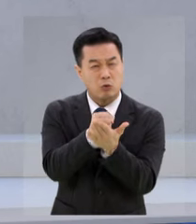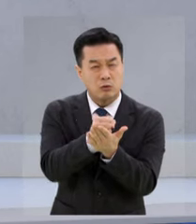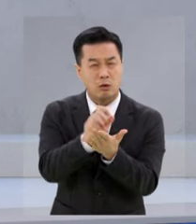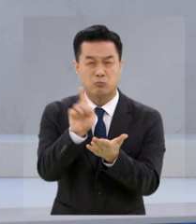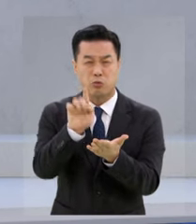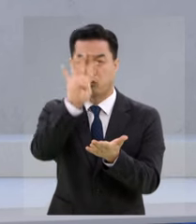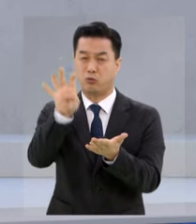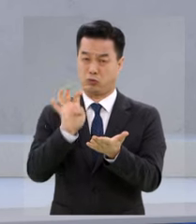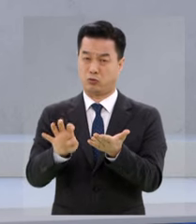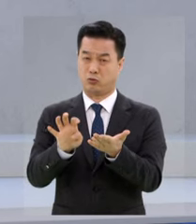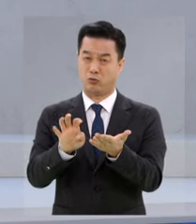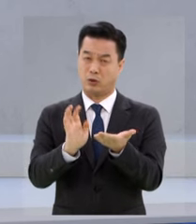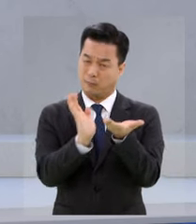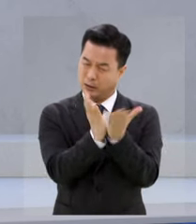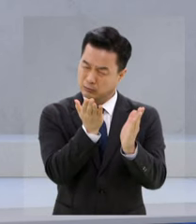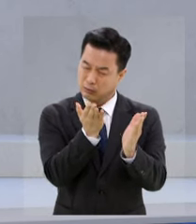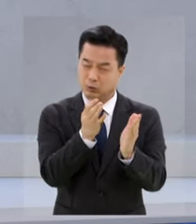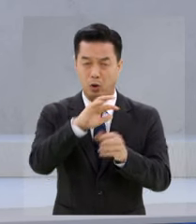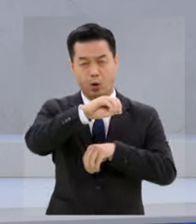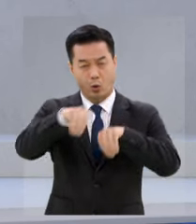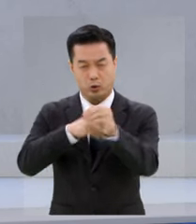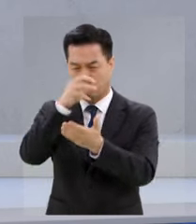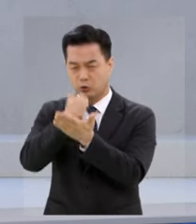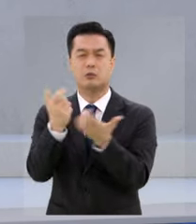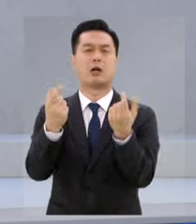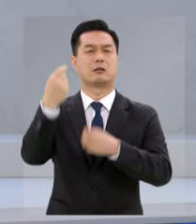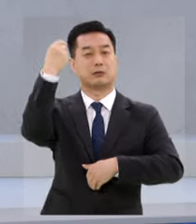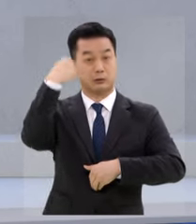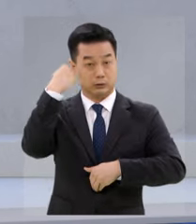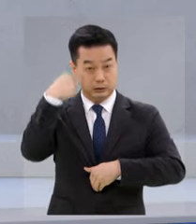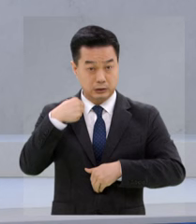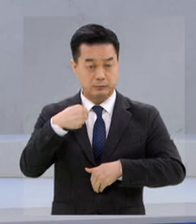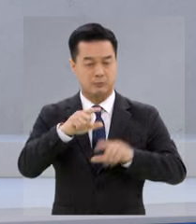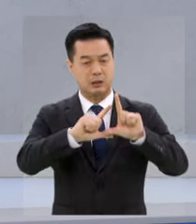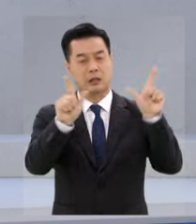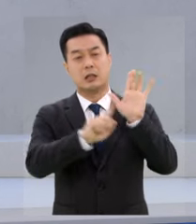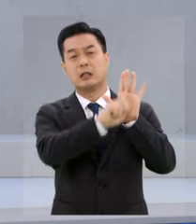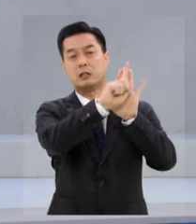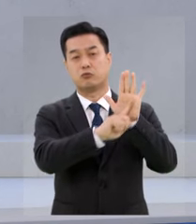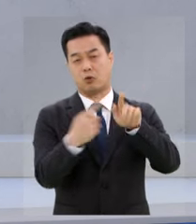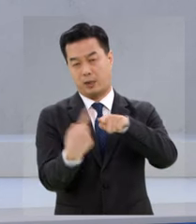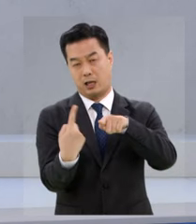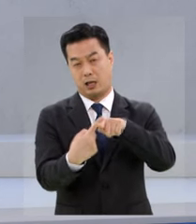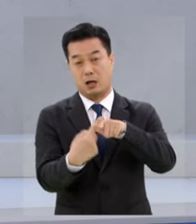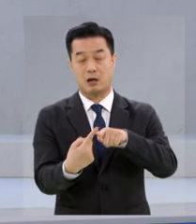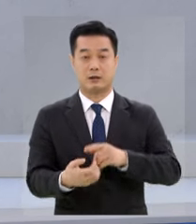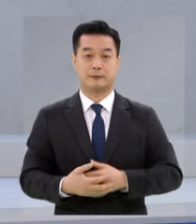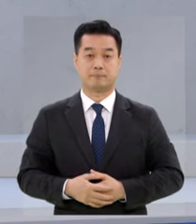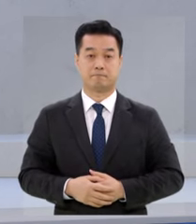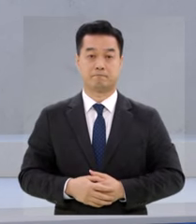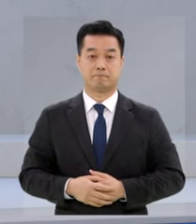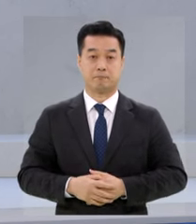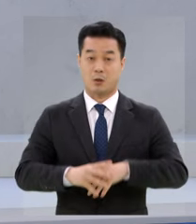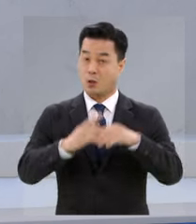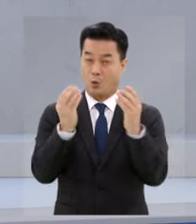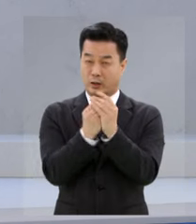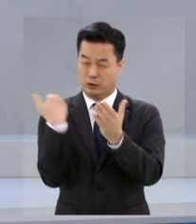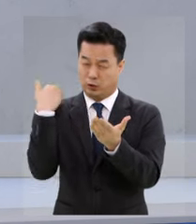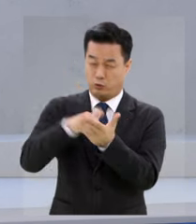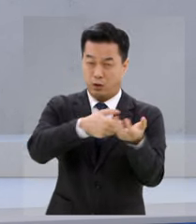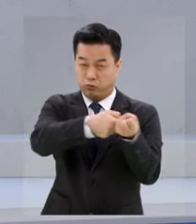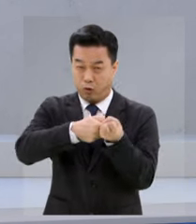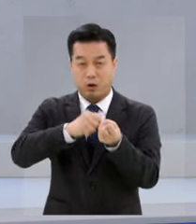것일까요 이상 기후가 정상 기후가 되는 상황도 마찬가지겠죠 완전히 되돌릴 순